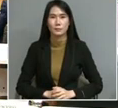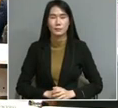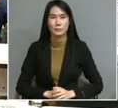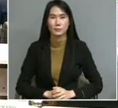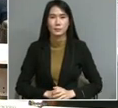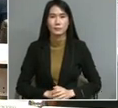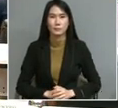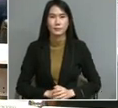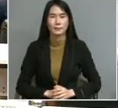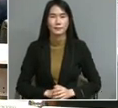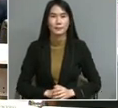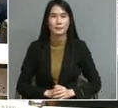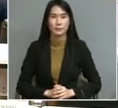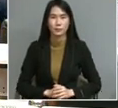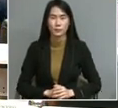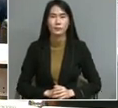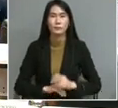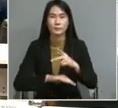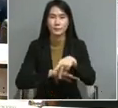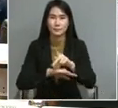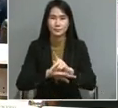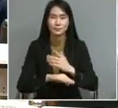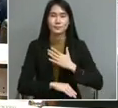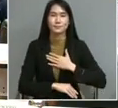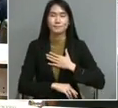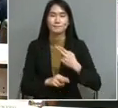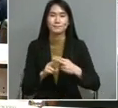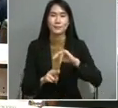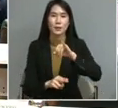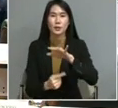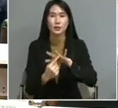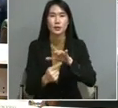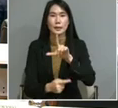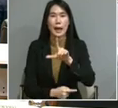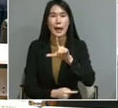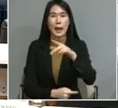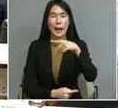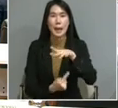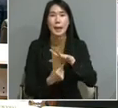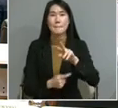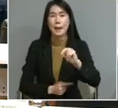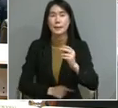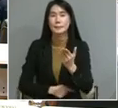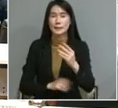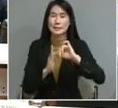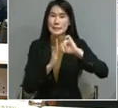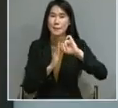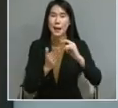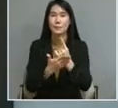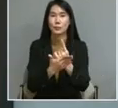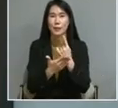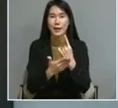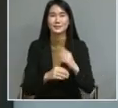ครับครับท่านประธานที่เคารพครับผมจุลพันธ์อมรนิวัฒสมาชิกพิสพระผู้แทนราษฎรจังหวัดเชียงใหม่